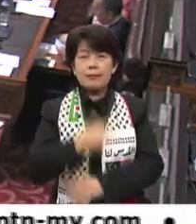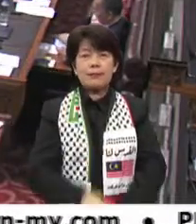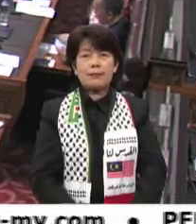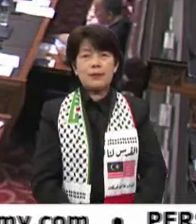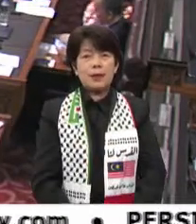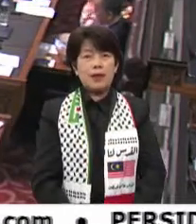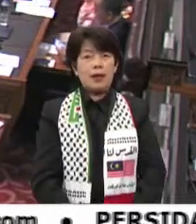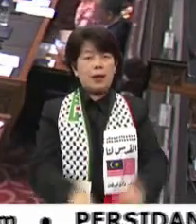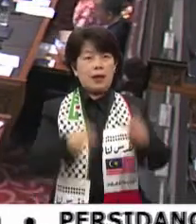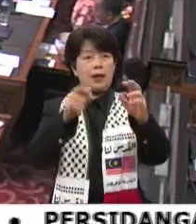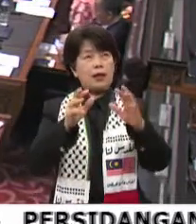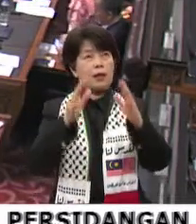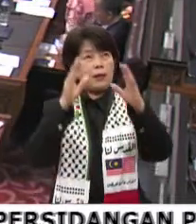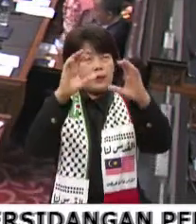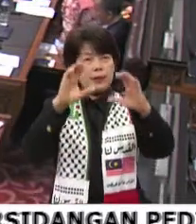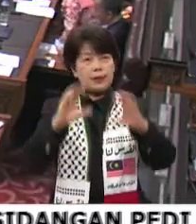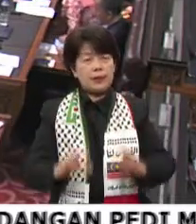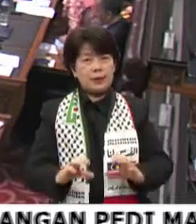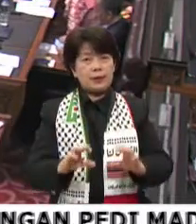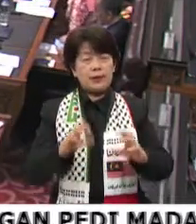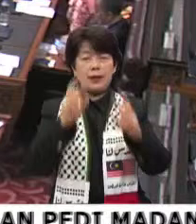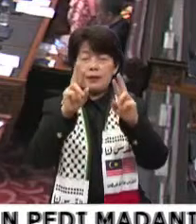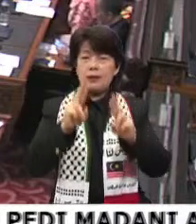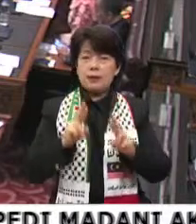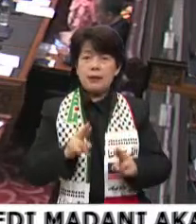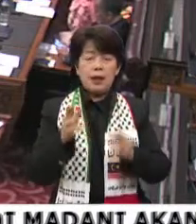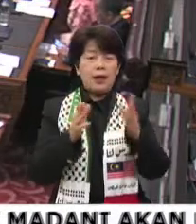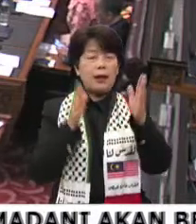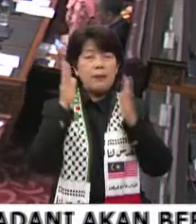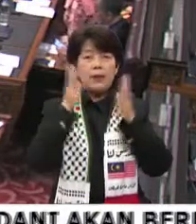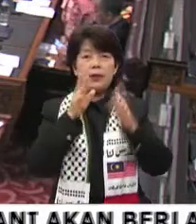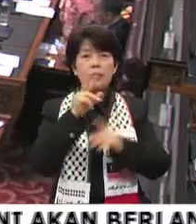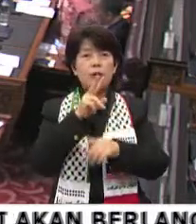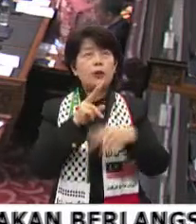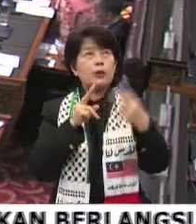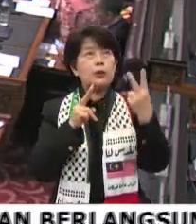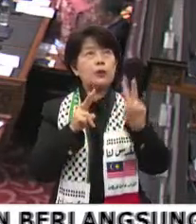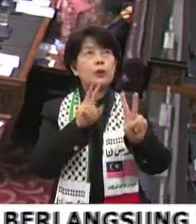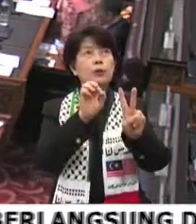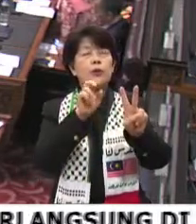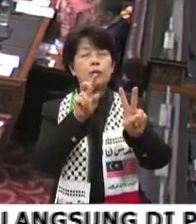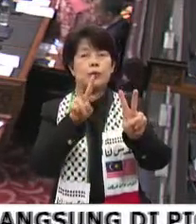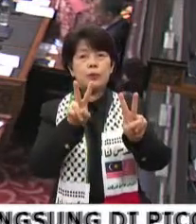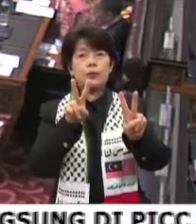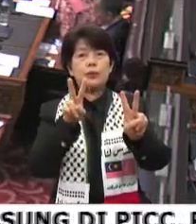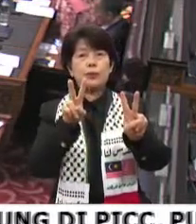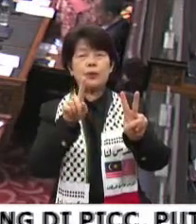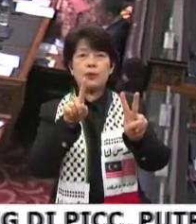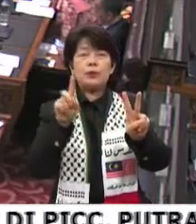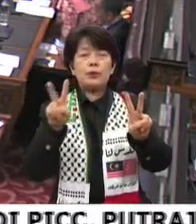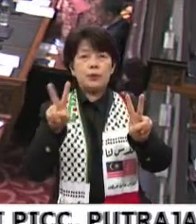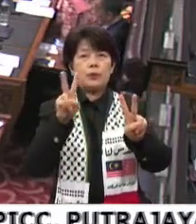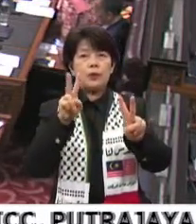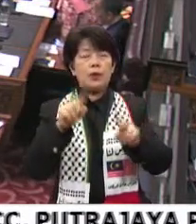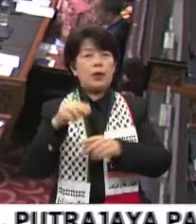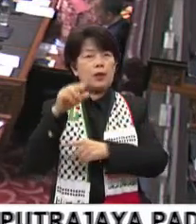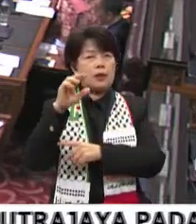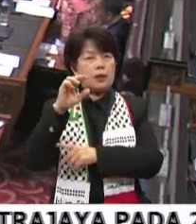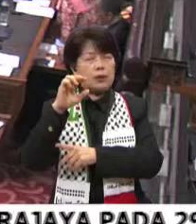rancangan Malaysia ke-12 RMK 12 Menetapkan sasaran mencapai pelepasan ghg